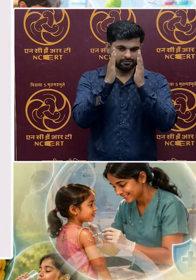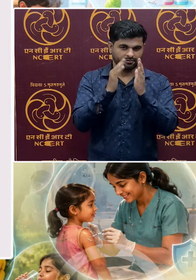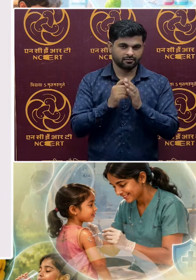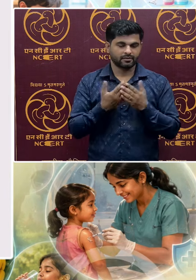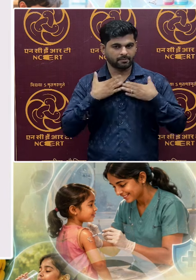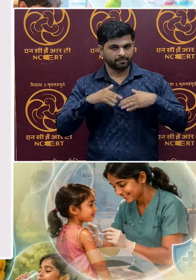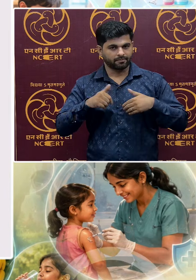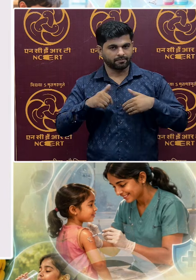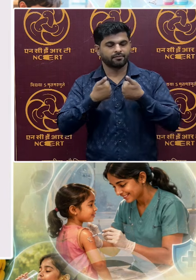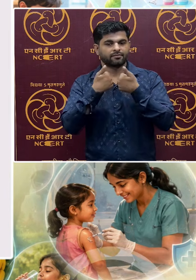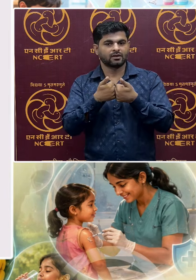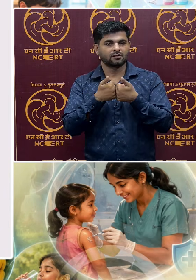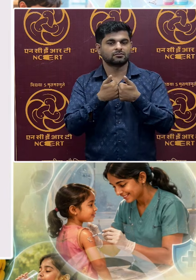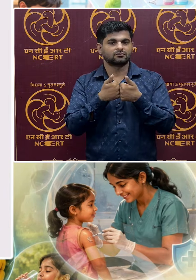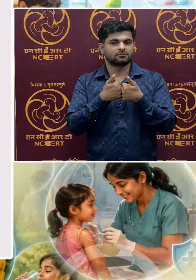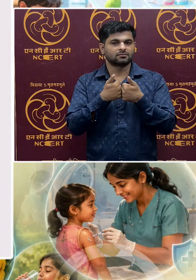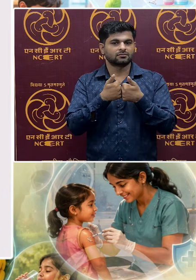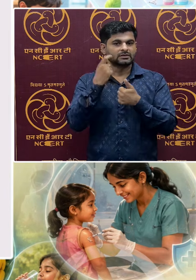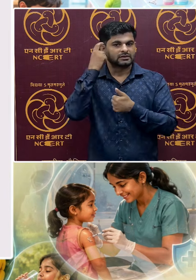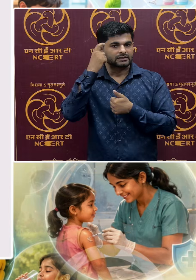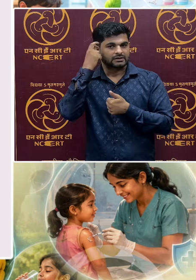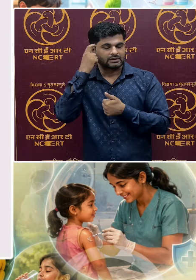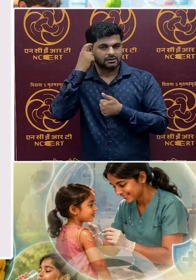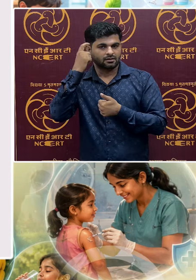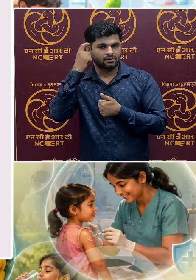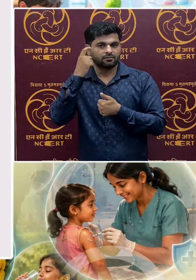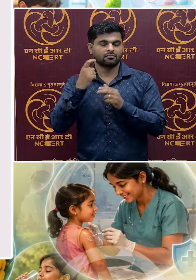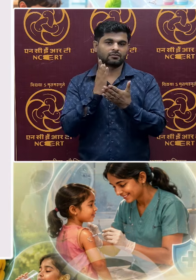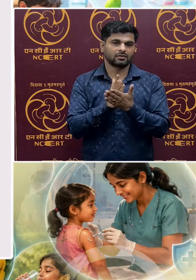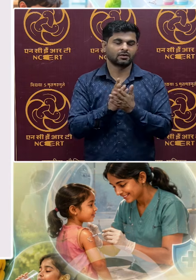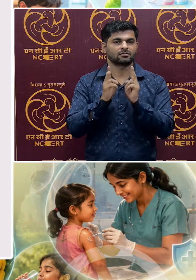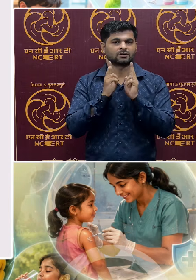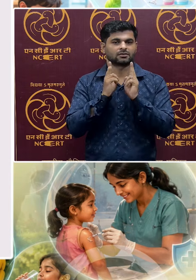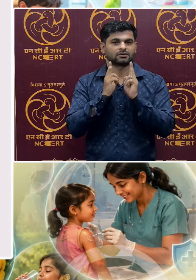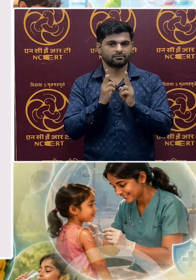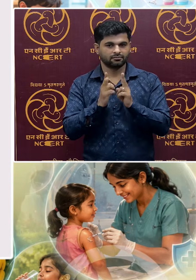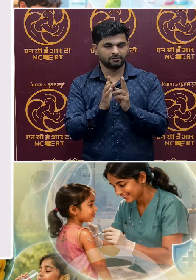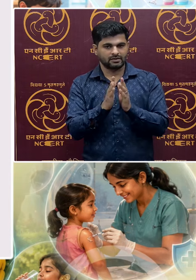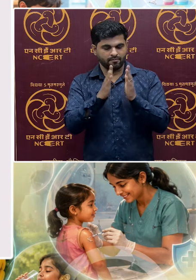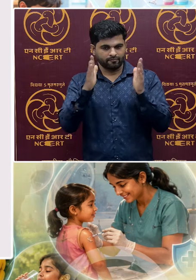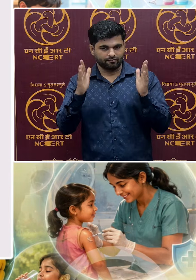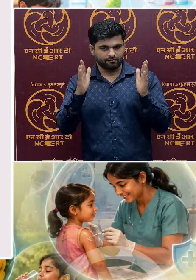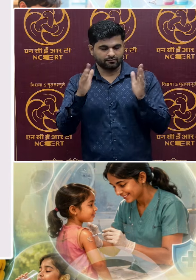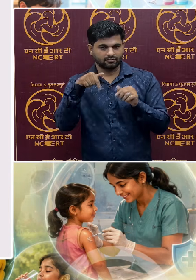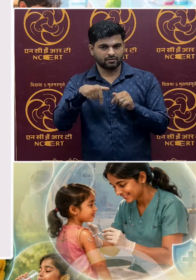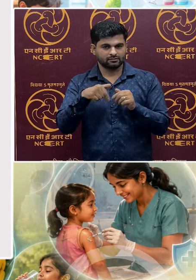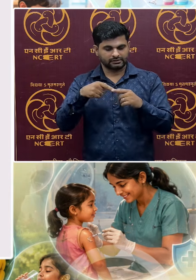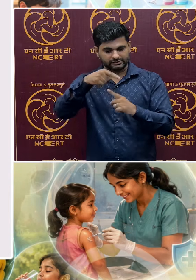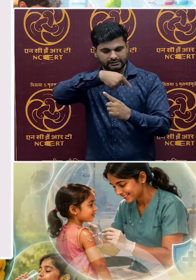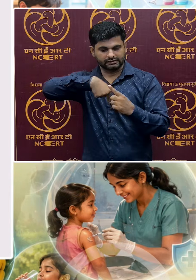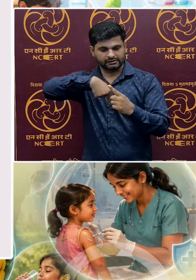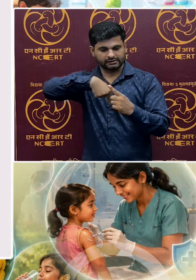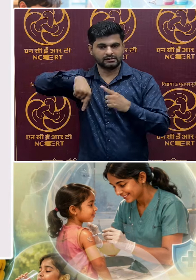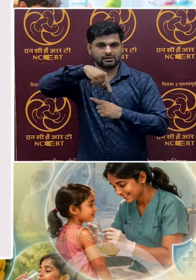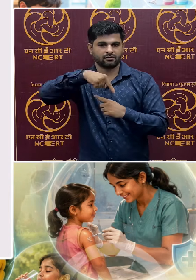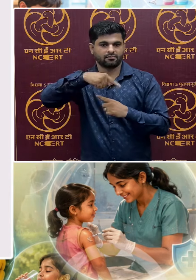फिट रहें, बट ओवरली कॉन्शियस होने की ज़रूरत नहीं है। नॉर्मल BMI एक बहुत बड़ा रेंज है, आप उसी में रहिए, ज़्यादा